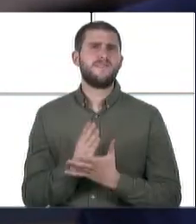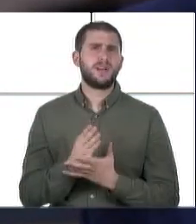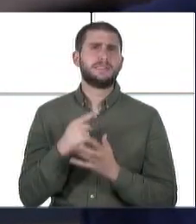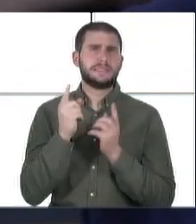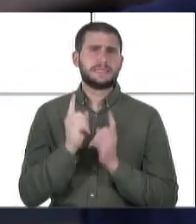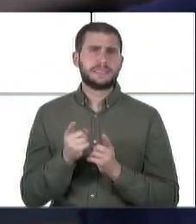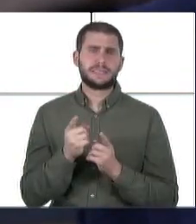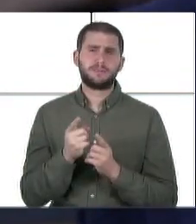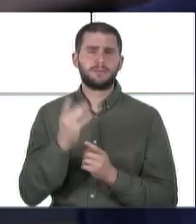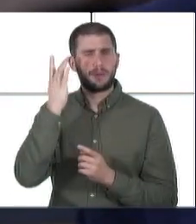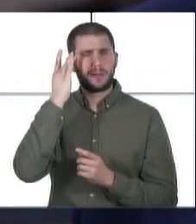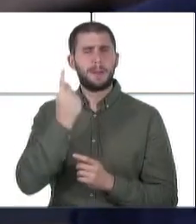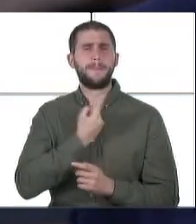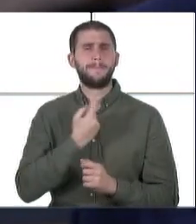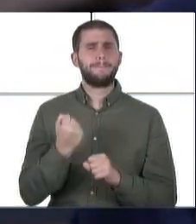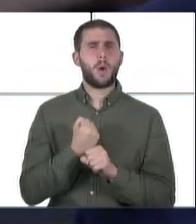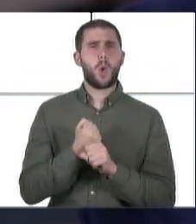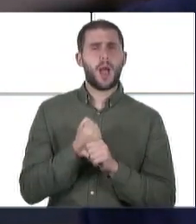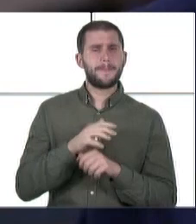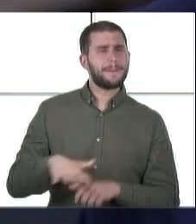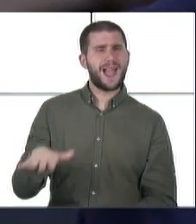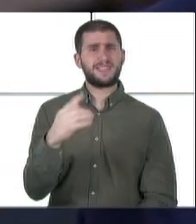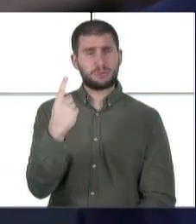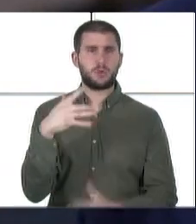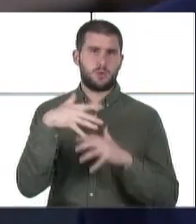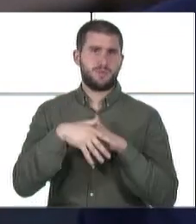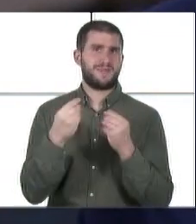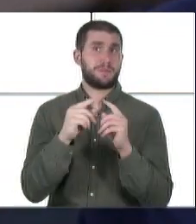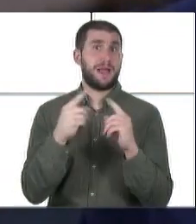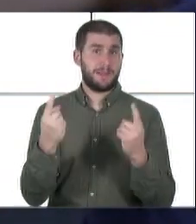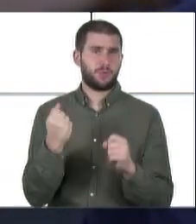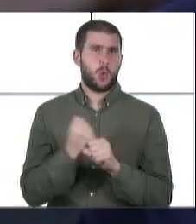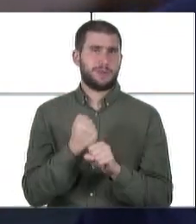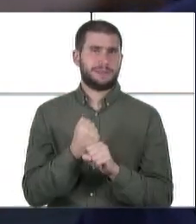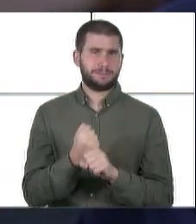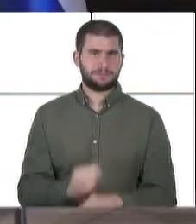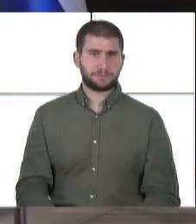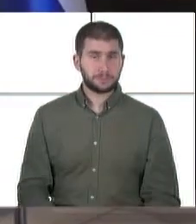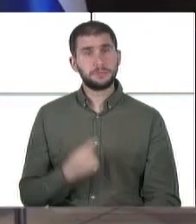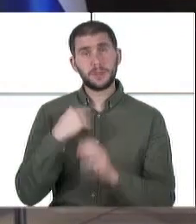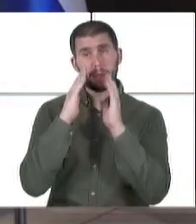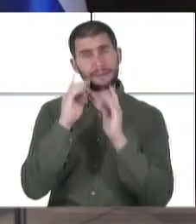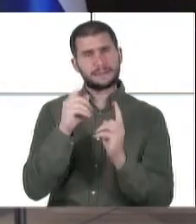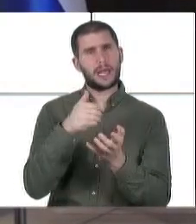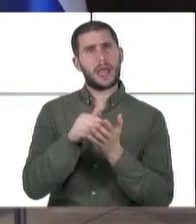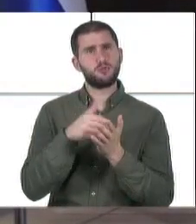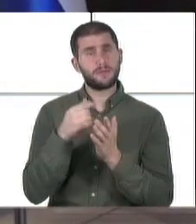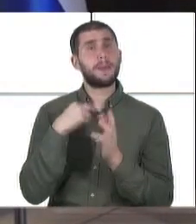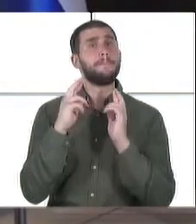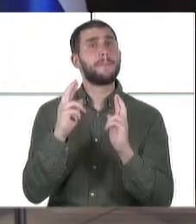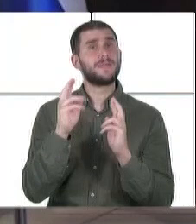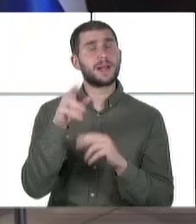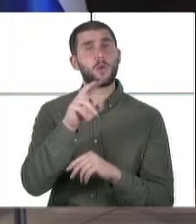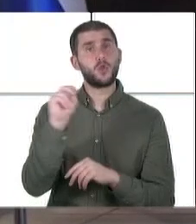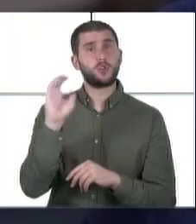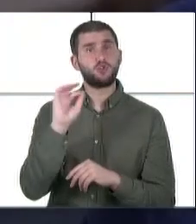את חופש הפעולה במרחב הזה, זה משפיע על דברים אחרים שאנחנו עושים, ואני מאמין שצריך להמשיך, ואני מקווה מאוד שגם הנושא